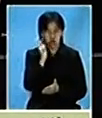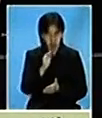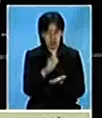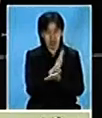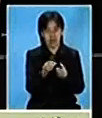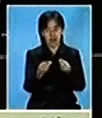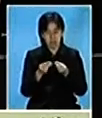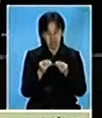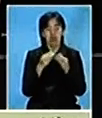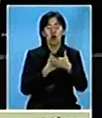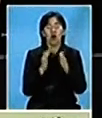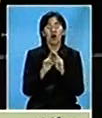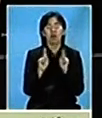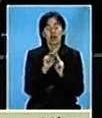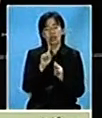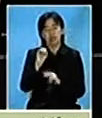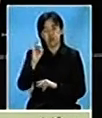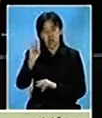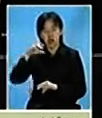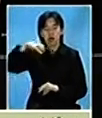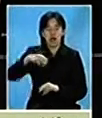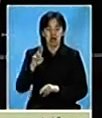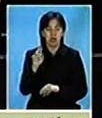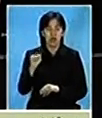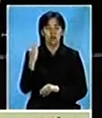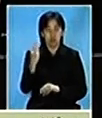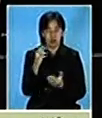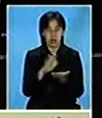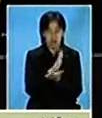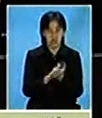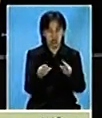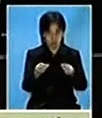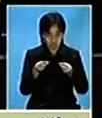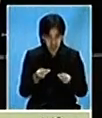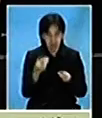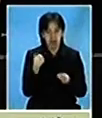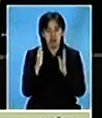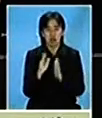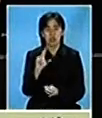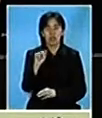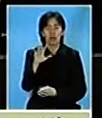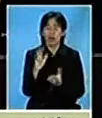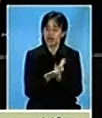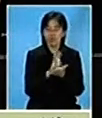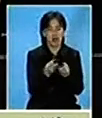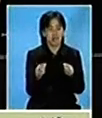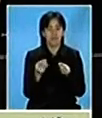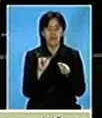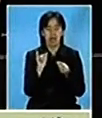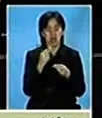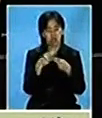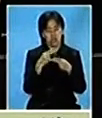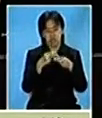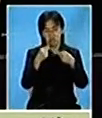เลข109ชั้น1อาคารรัฐสภา2ด้วยนะครับเข้าใจว่ามีทั้งหมดอีก35ท่านนะครับรายชื่อจะเป็นใครบ้